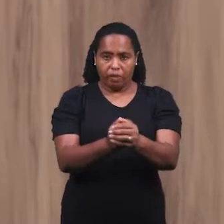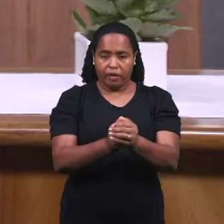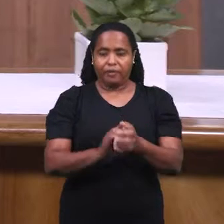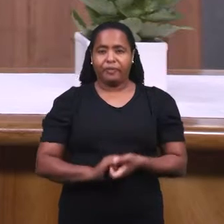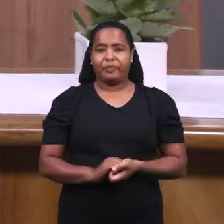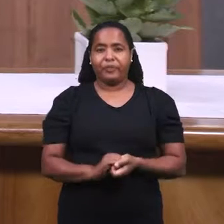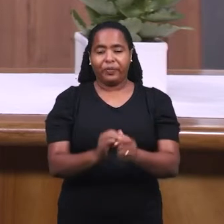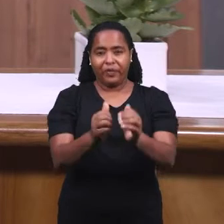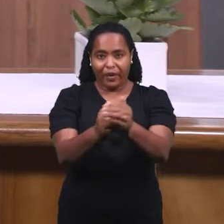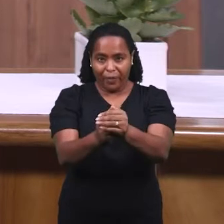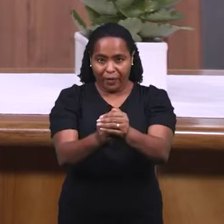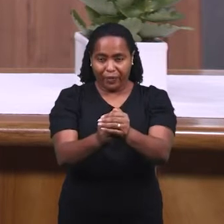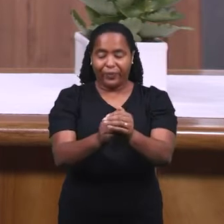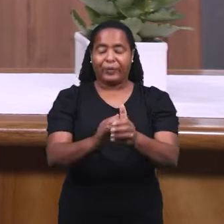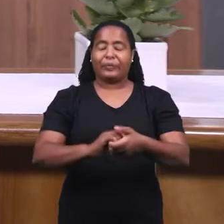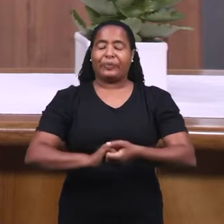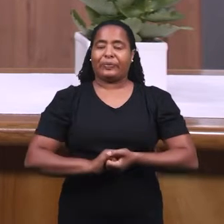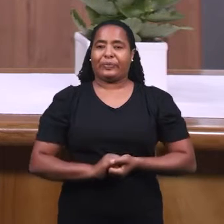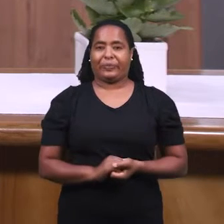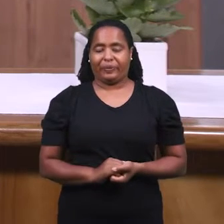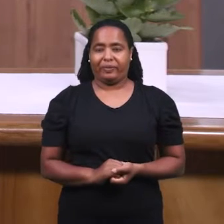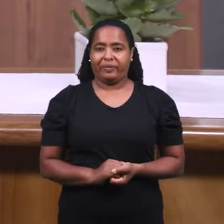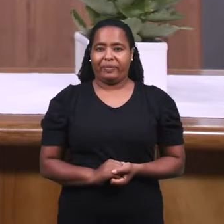имя Иисуса. Аминь.